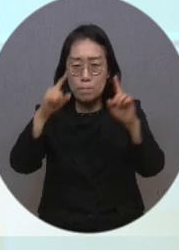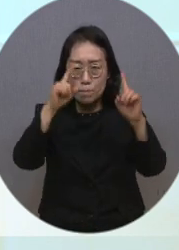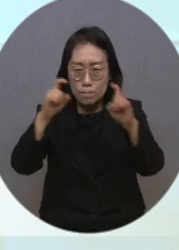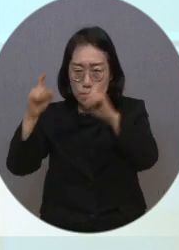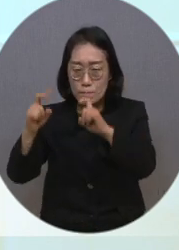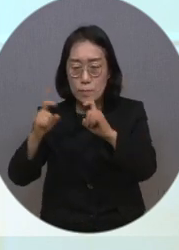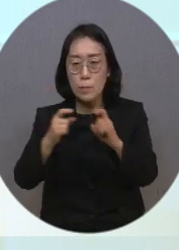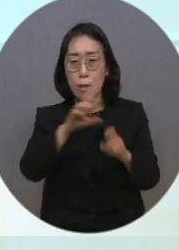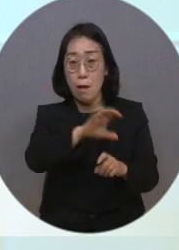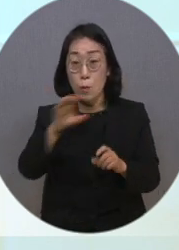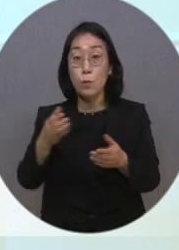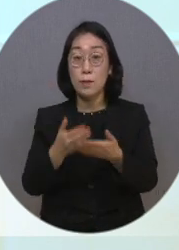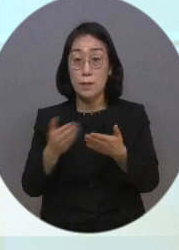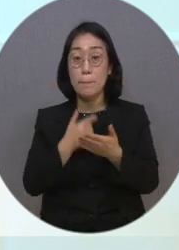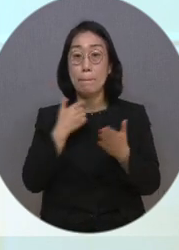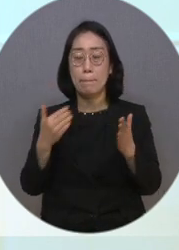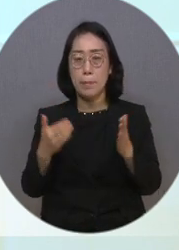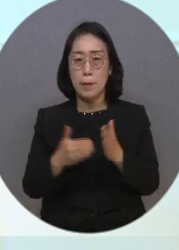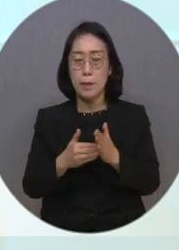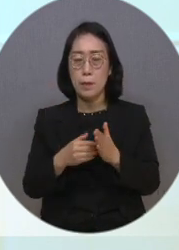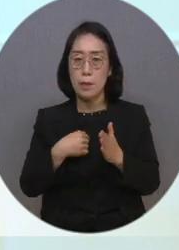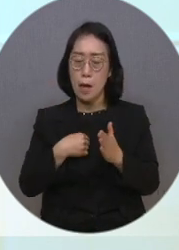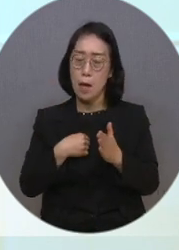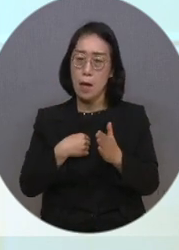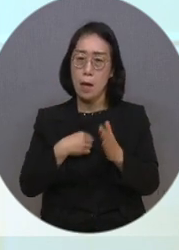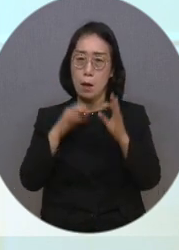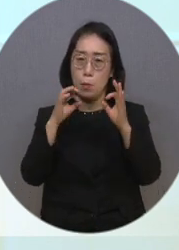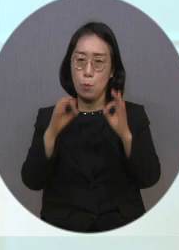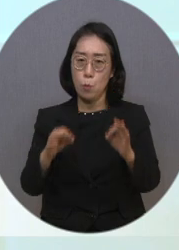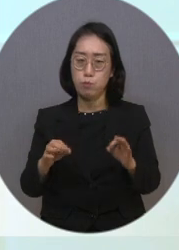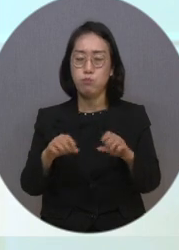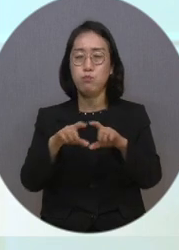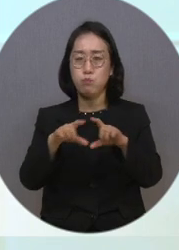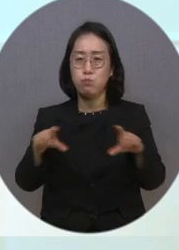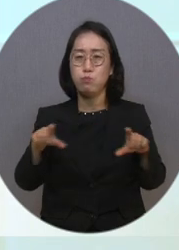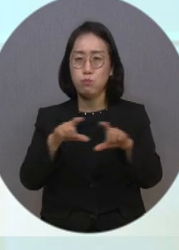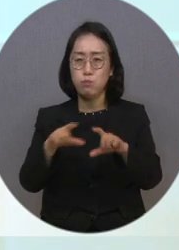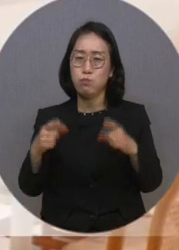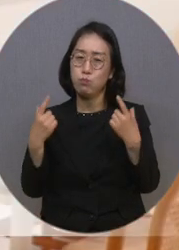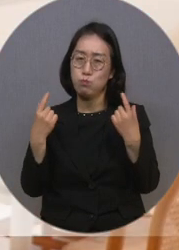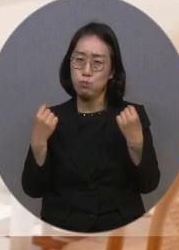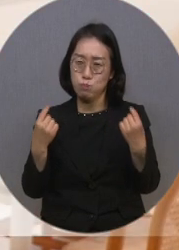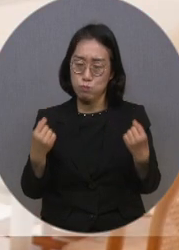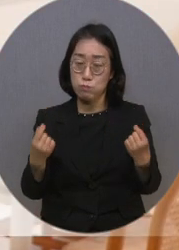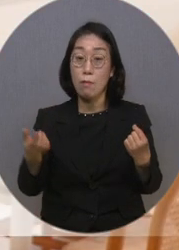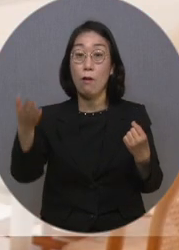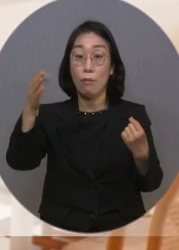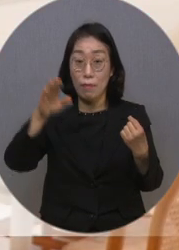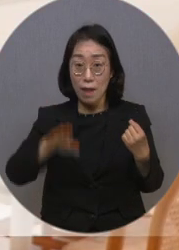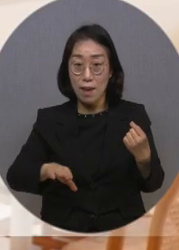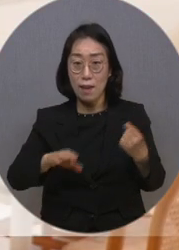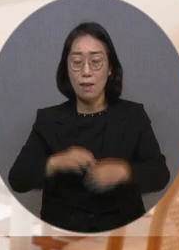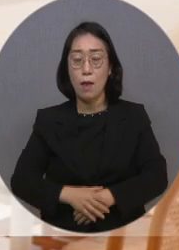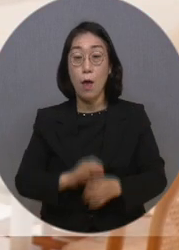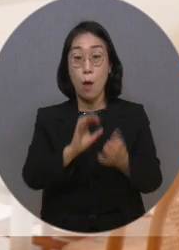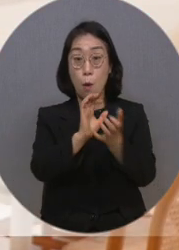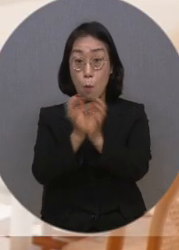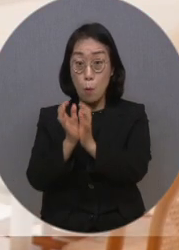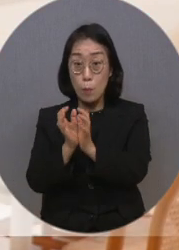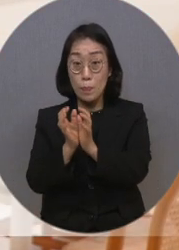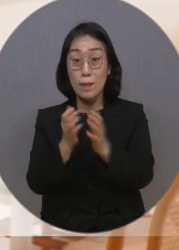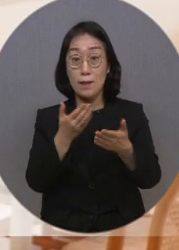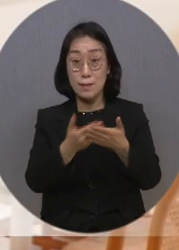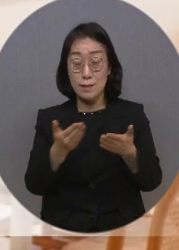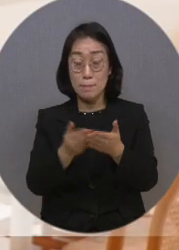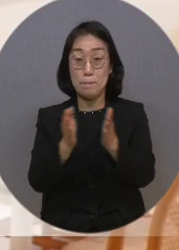그려봤는데 그냥 저에게는 그냥 평범한 그림이었습니다 그런데 꽃을 그리기